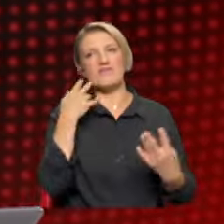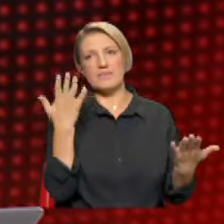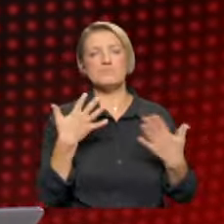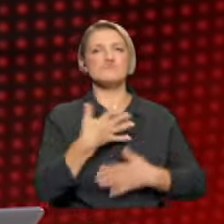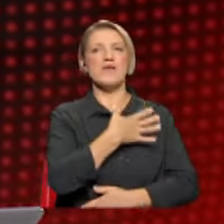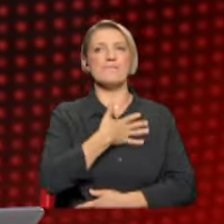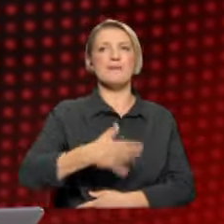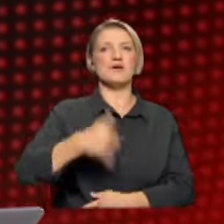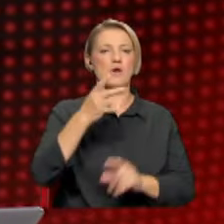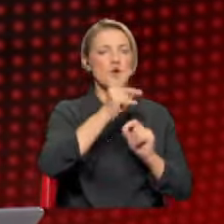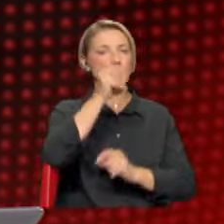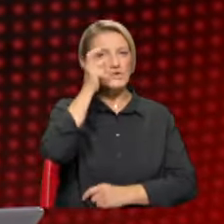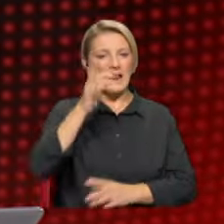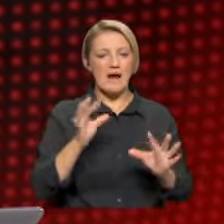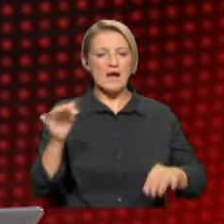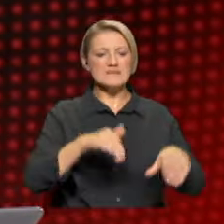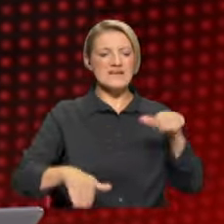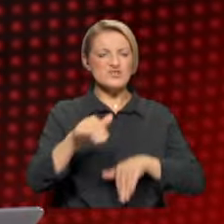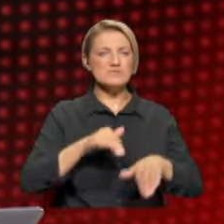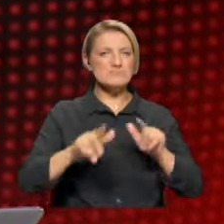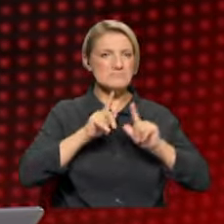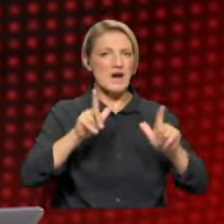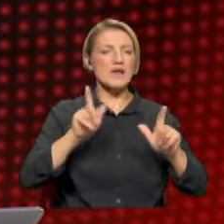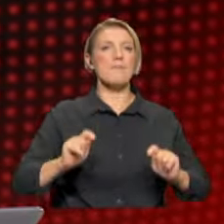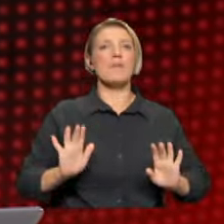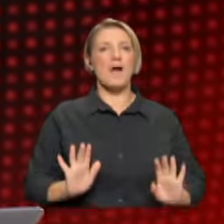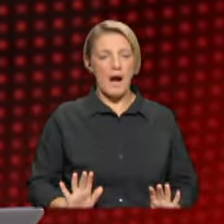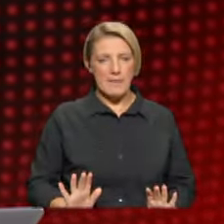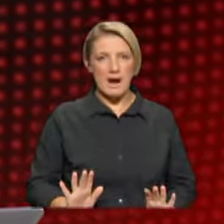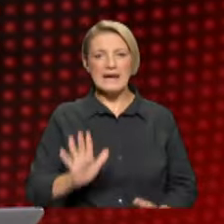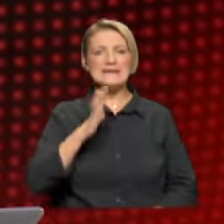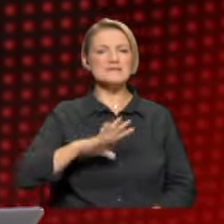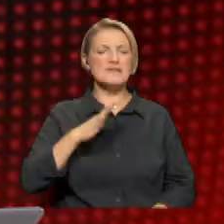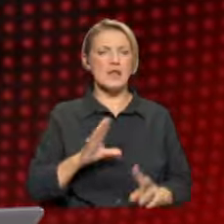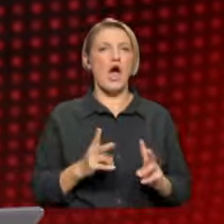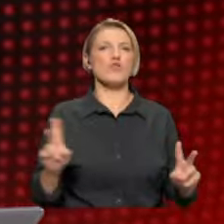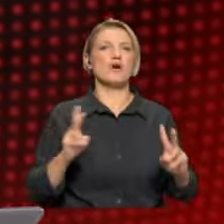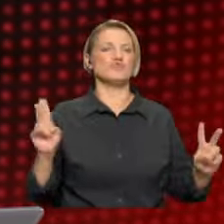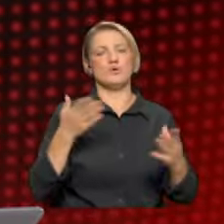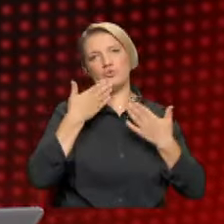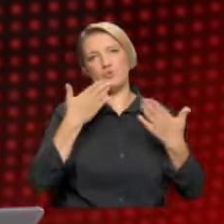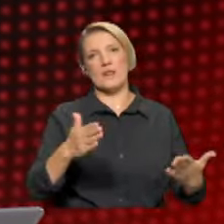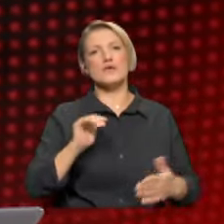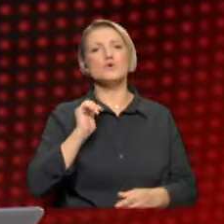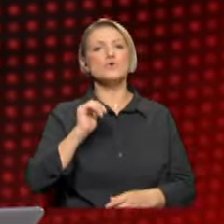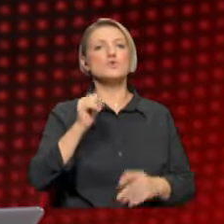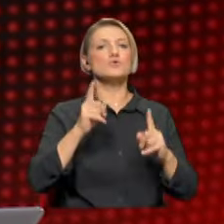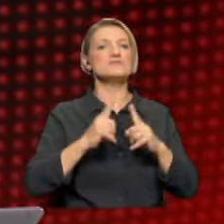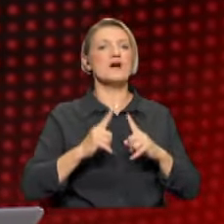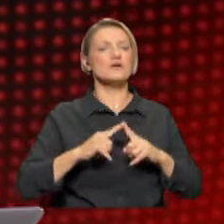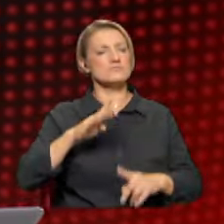Efendim CHP lideri Özgür Özel erken seçim çağrısı yapmadı ama isteğini açıkça dile getirdi. Gün